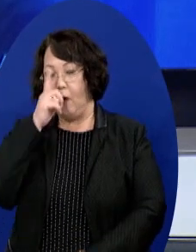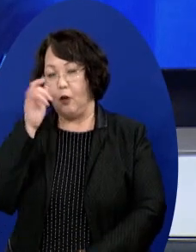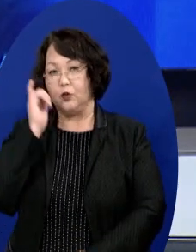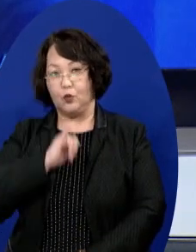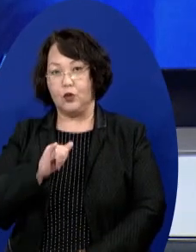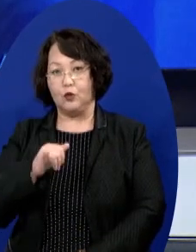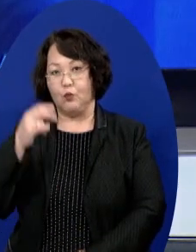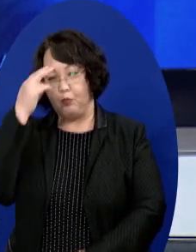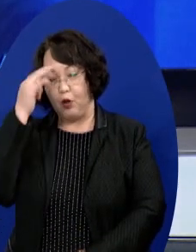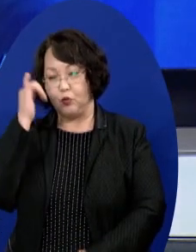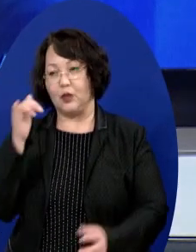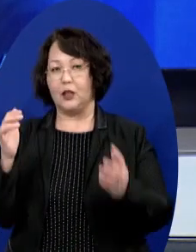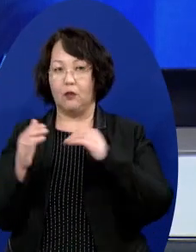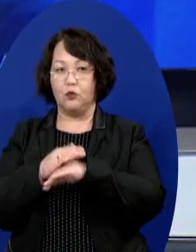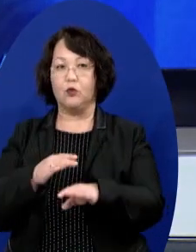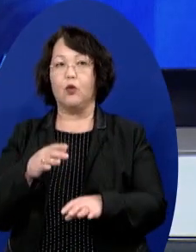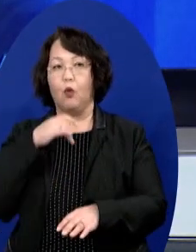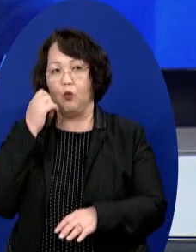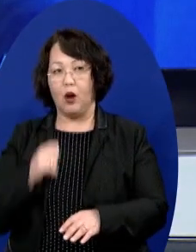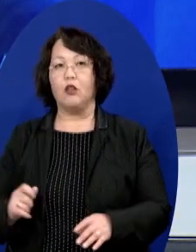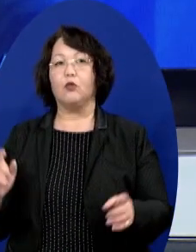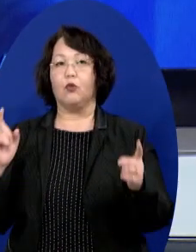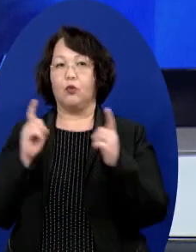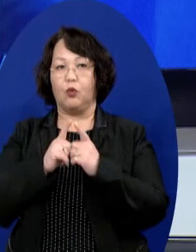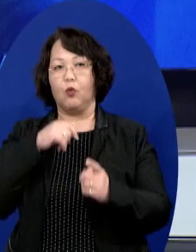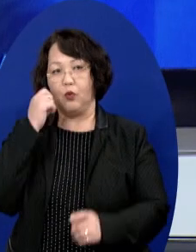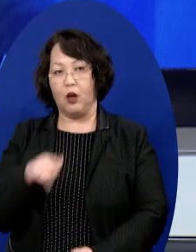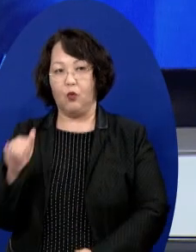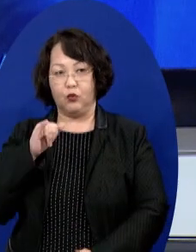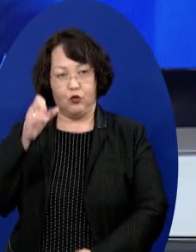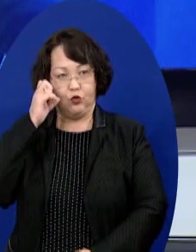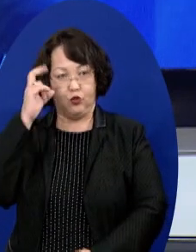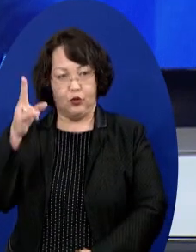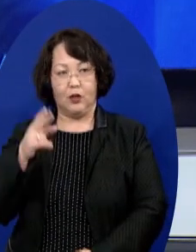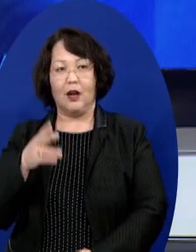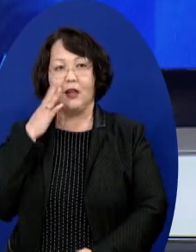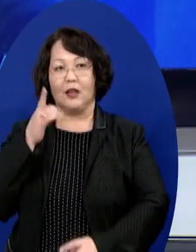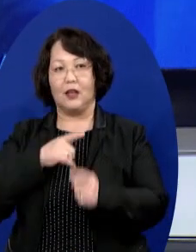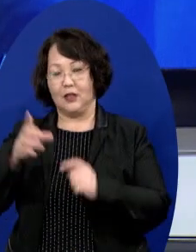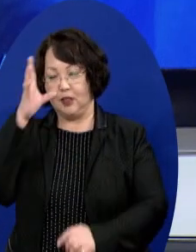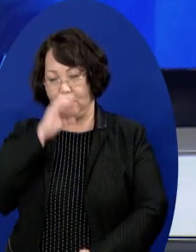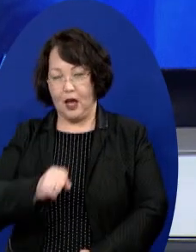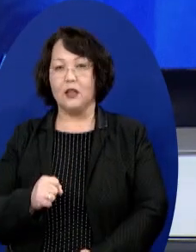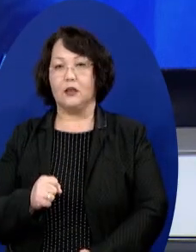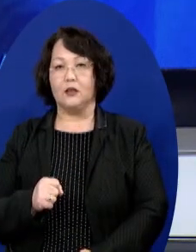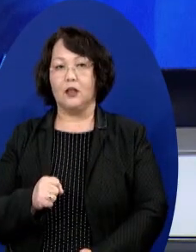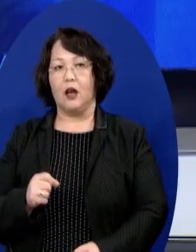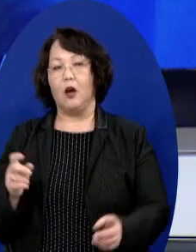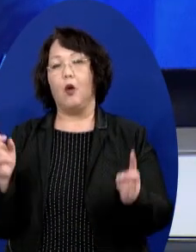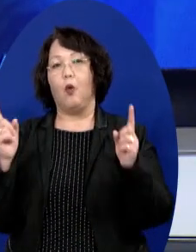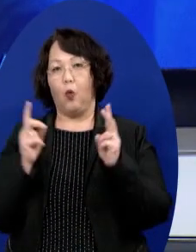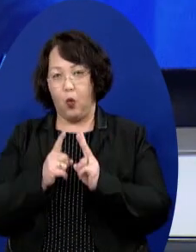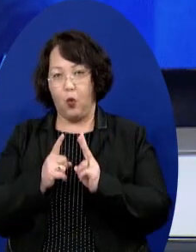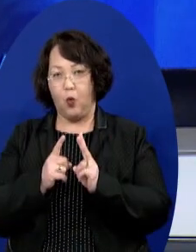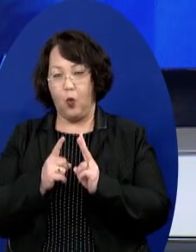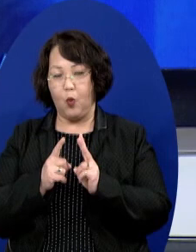улсаас Польшоор дамжиж Украинд очлоо. Тэрээр өнөөдөр Украиний ерөнхийлөгч Володимир Зеленский гадаад харилцааны сайд Димитро Кулеба нартай